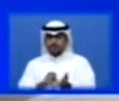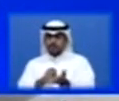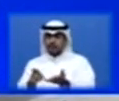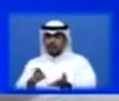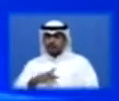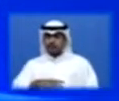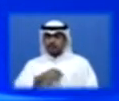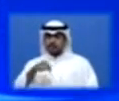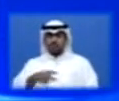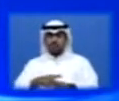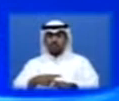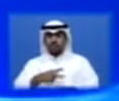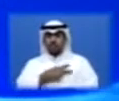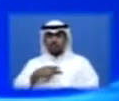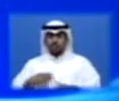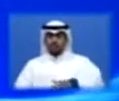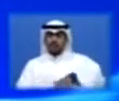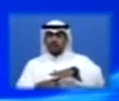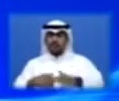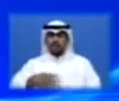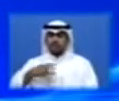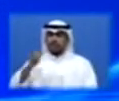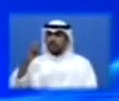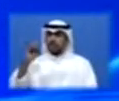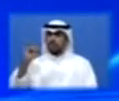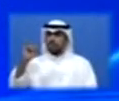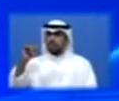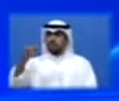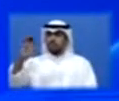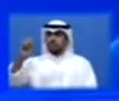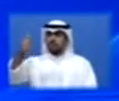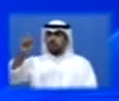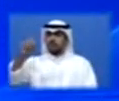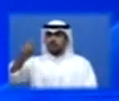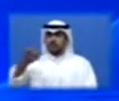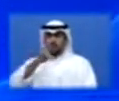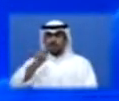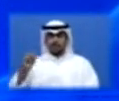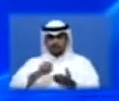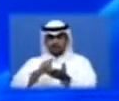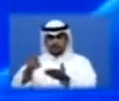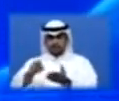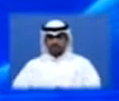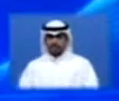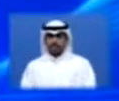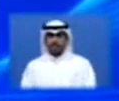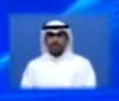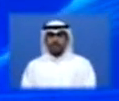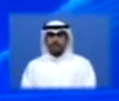كما بعث سمو الشيخ جابر مبارك الحمد الصباح رئيس مجلس الوزراء حفظه الله ببرقية تهنئة